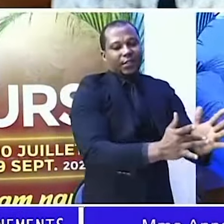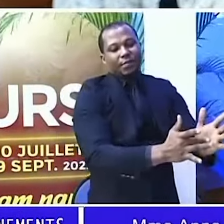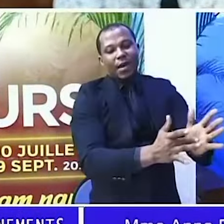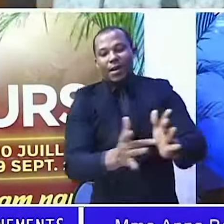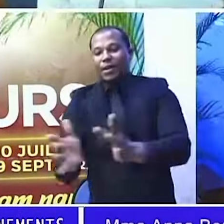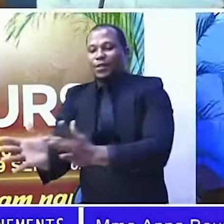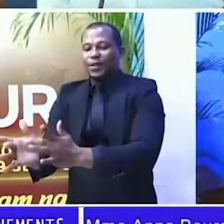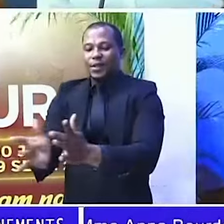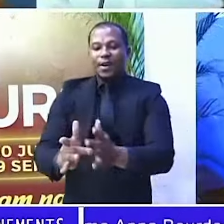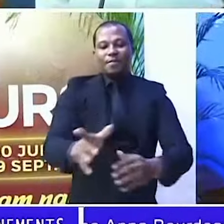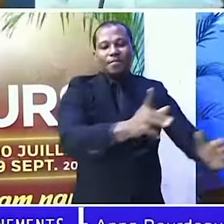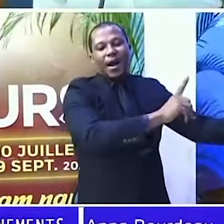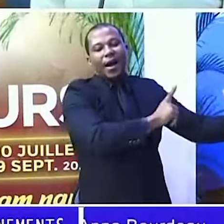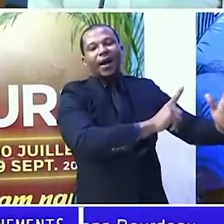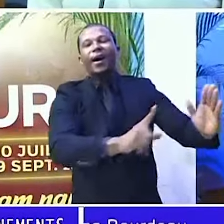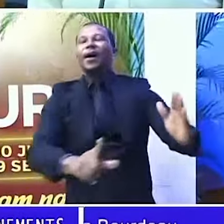Jésus